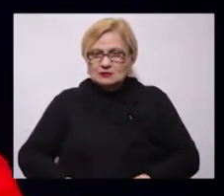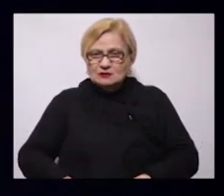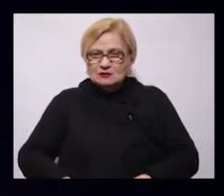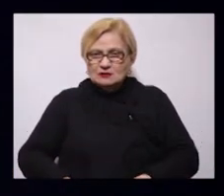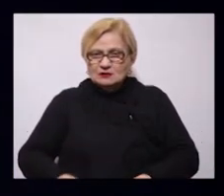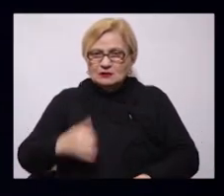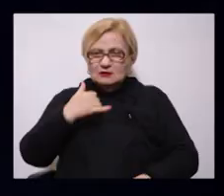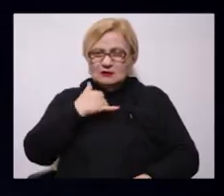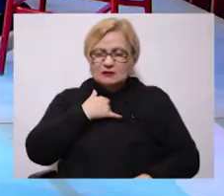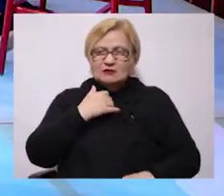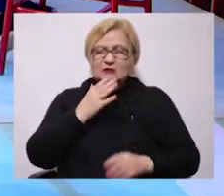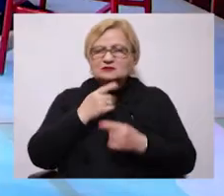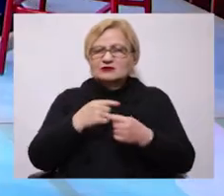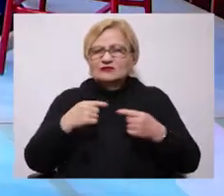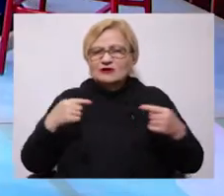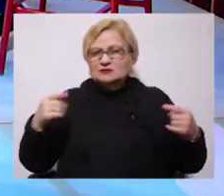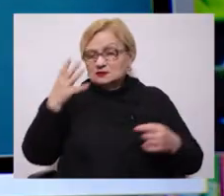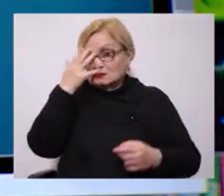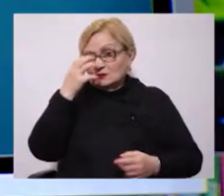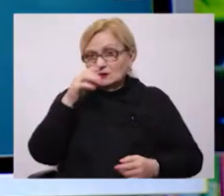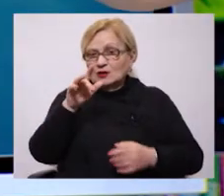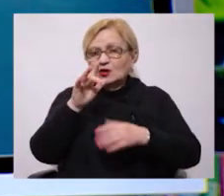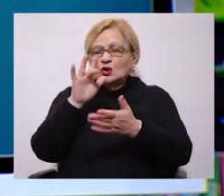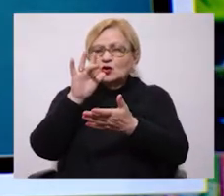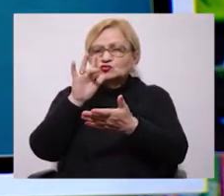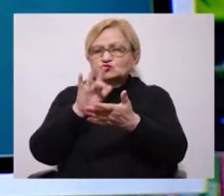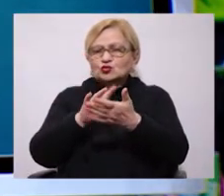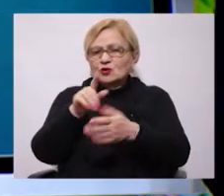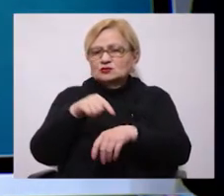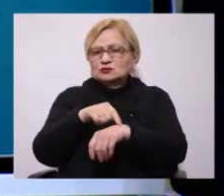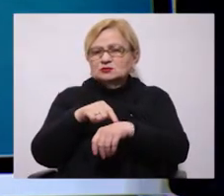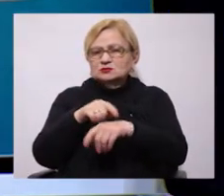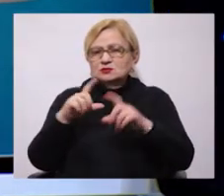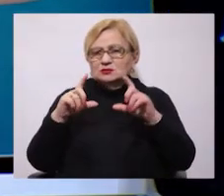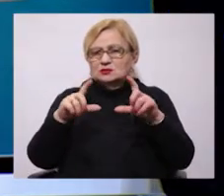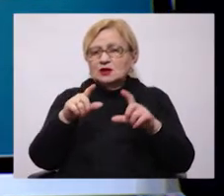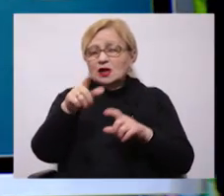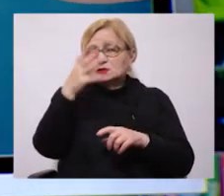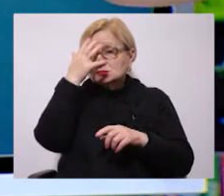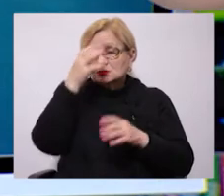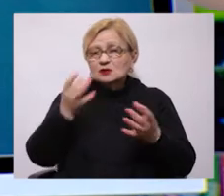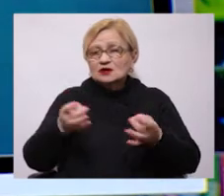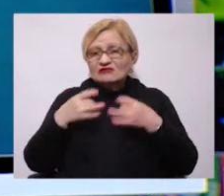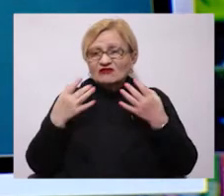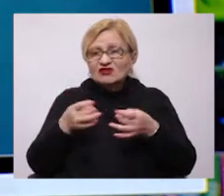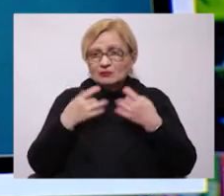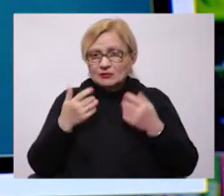გვაქვს სხვადასხვა ფოტო შუაში საათით. ეს ფოტოები გვეყვებიან,